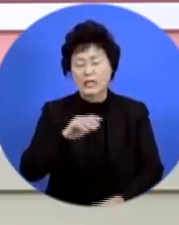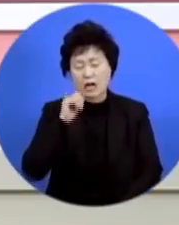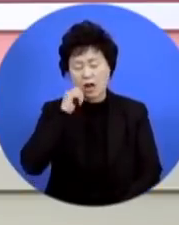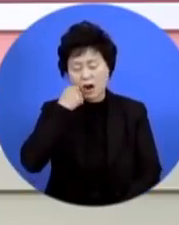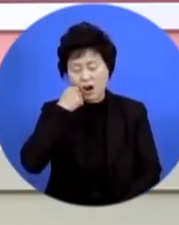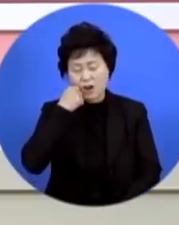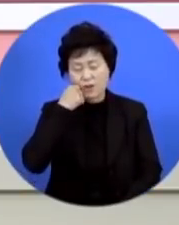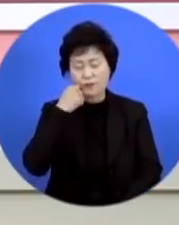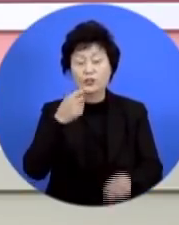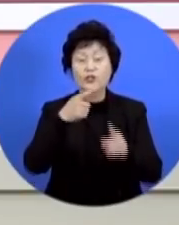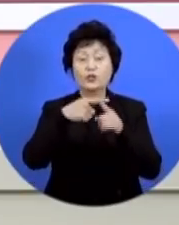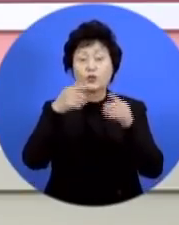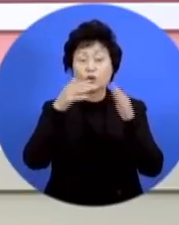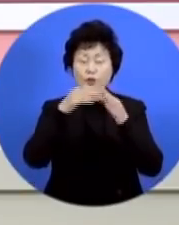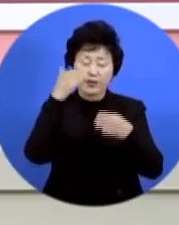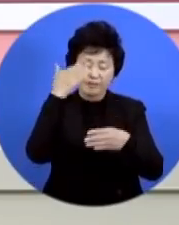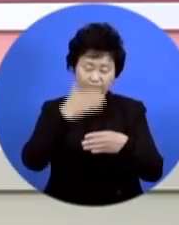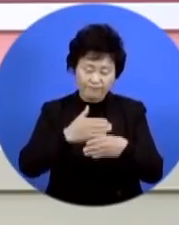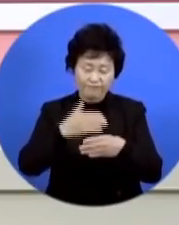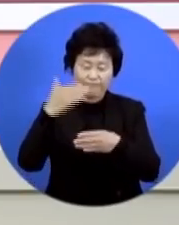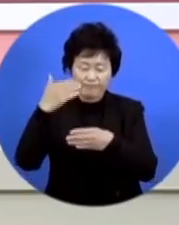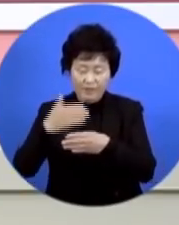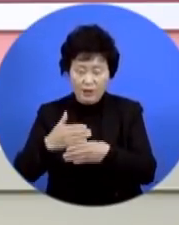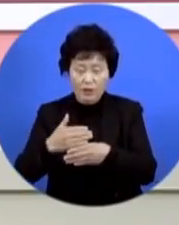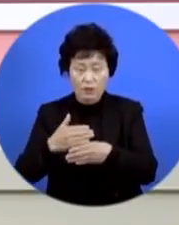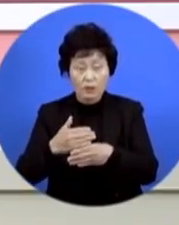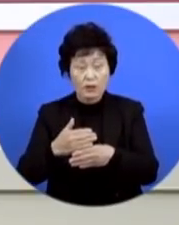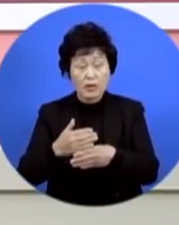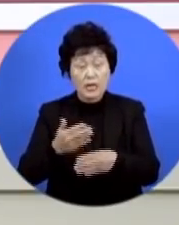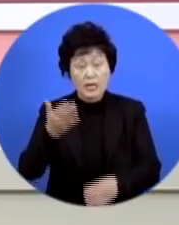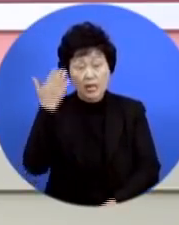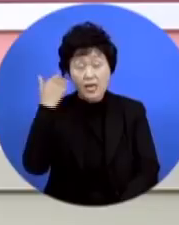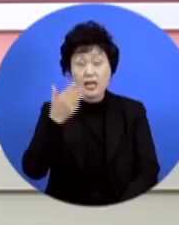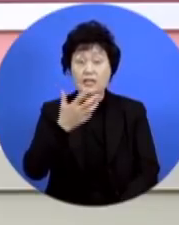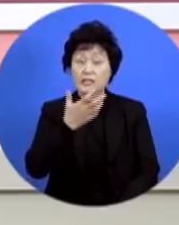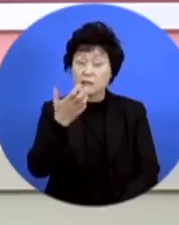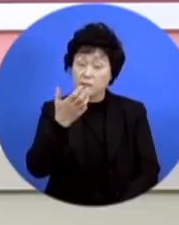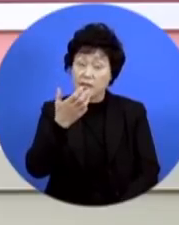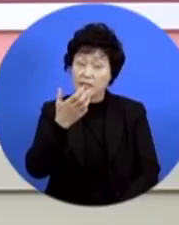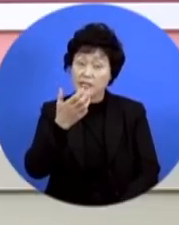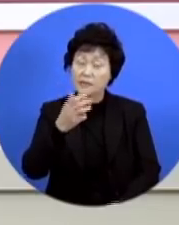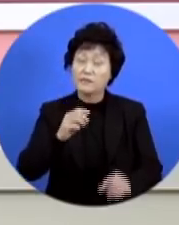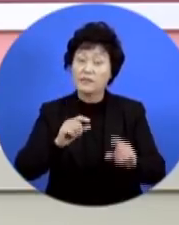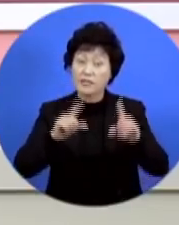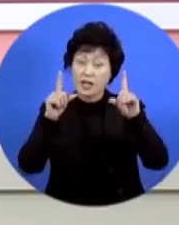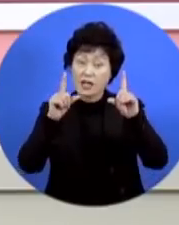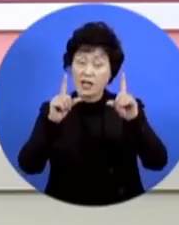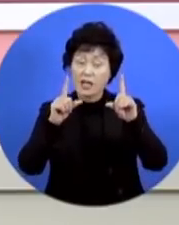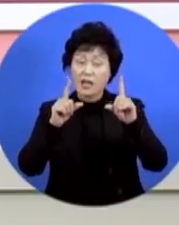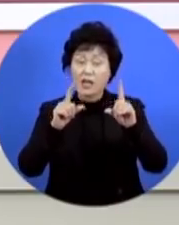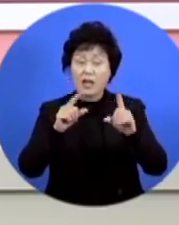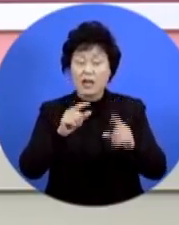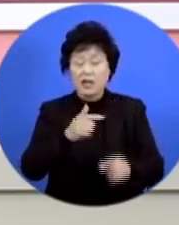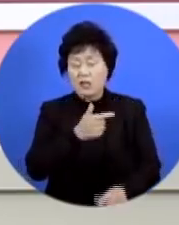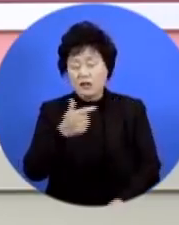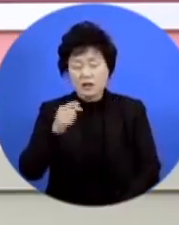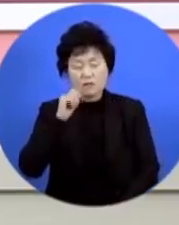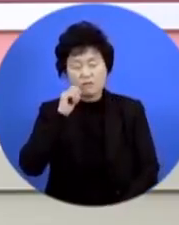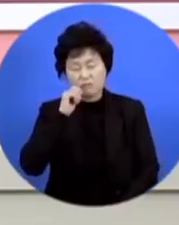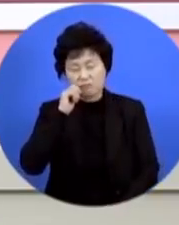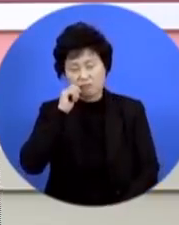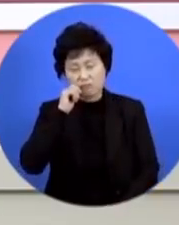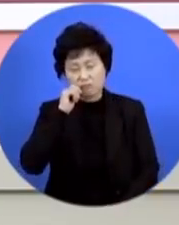닫고 그러니까 그 당시 80년대만 해도 막 그 이민교회 목사님들이 참 힘들던 때예요. 공항에서부터